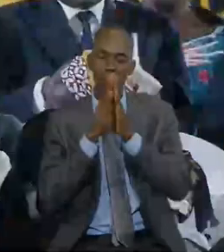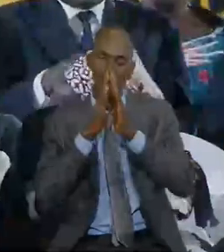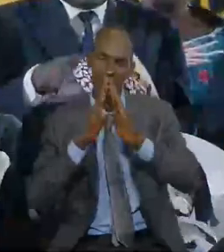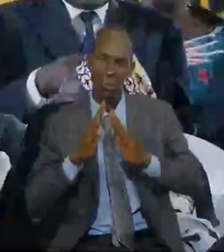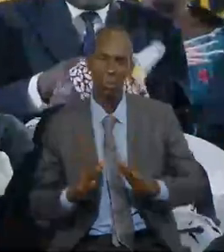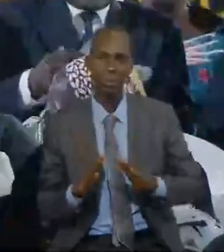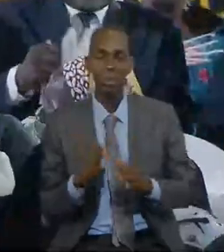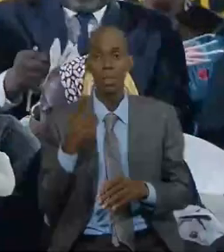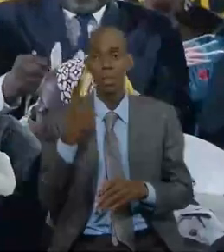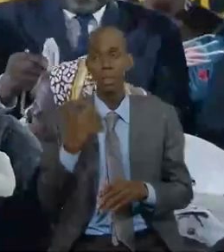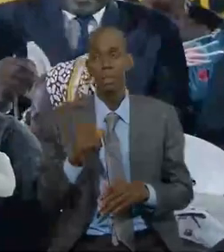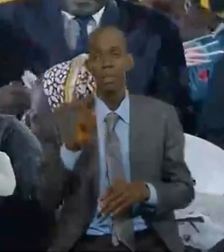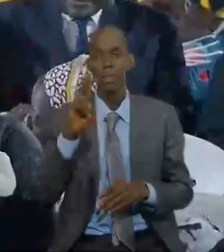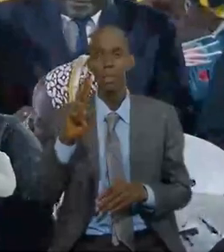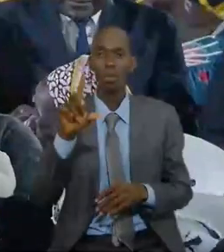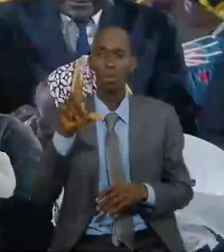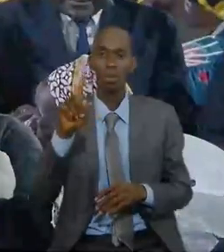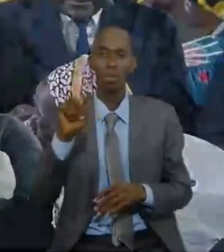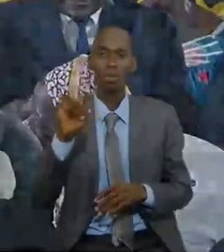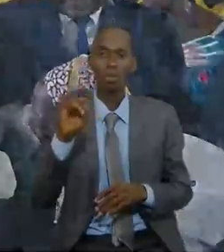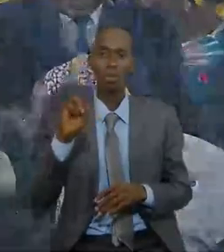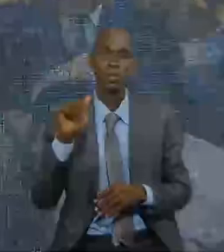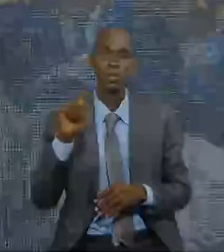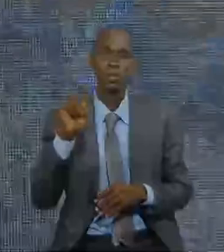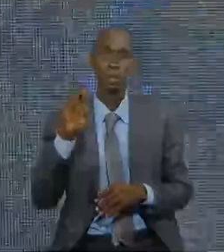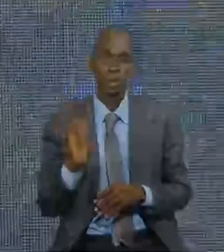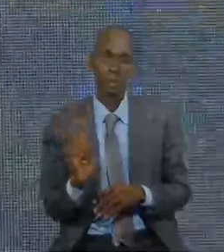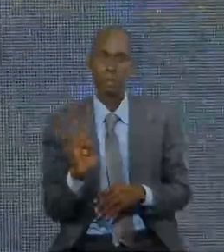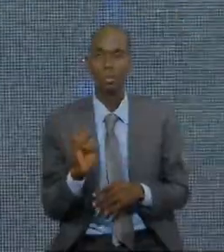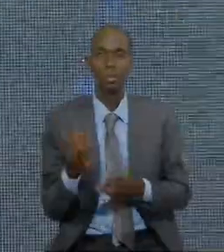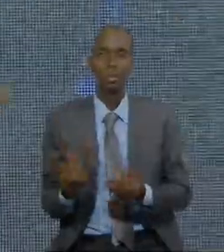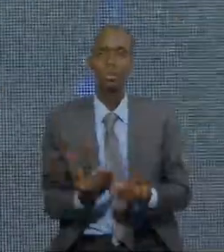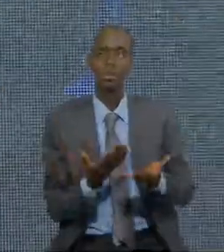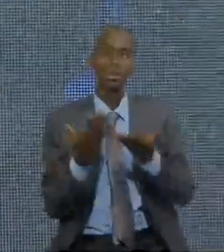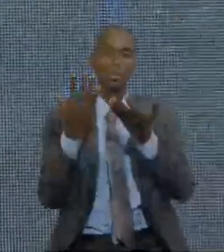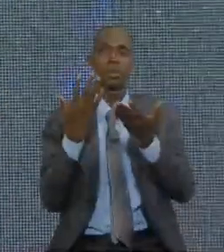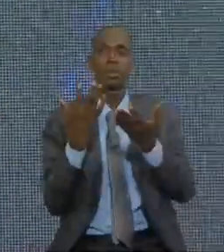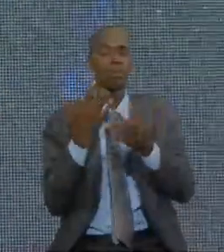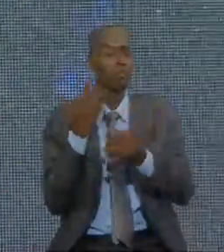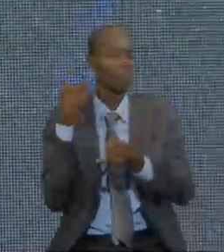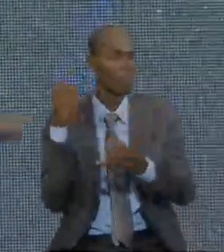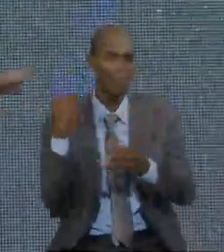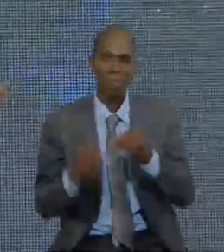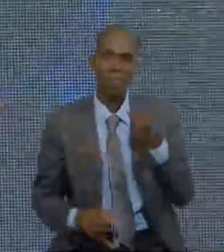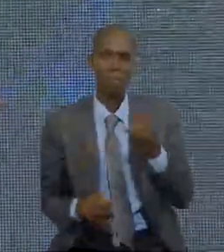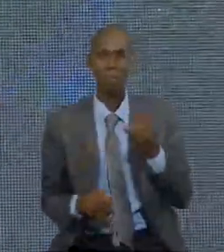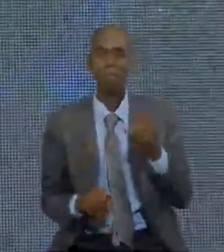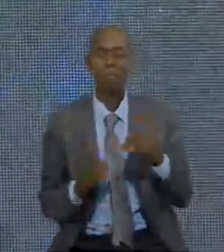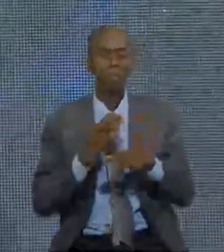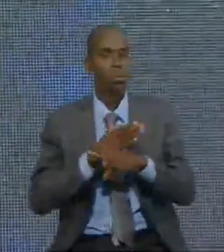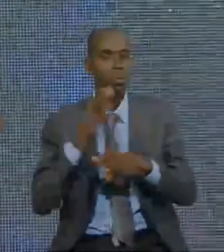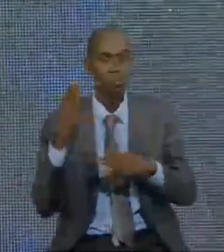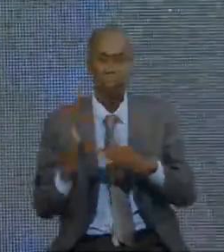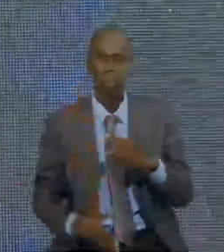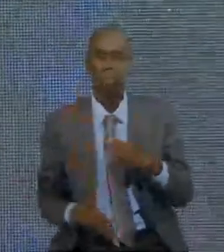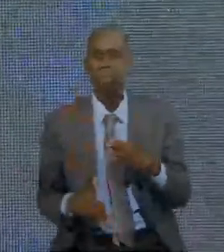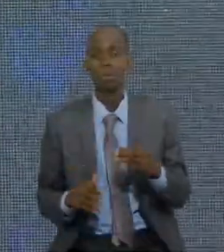je vous parle ce soir du prix sacrificiel ultime pour notre père ultime